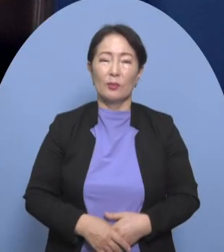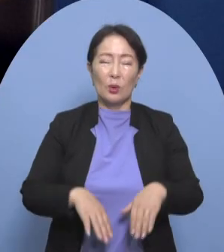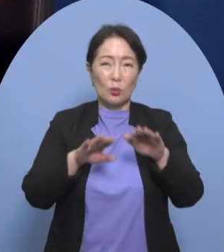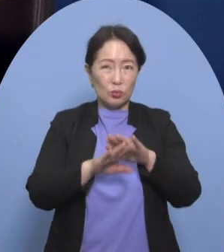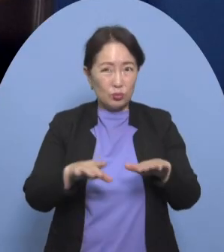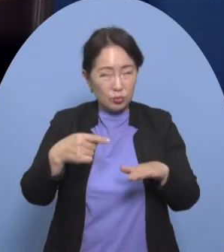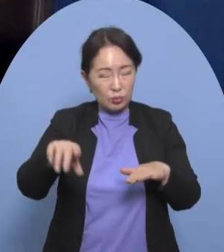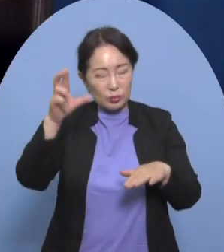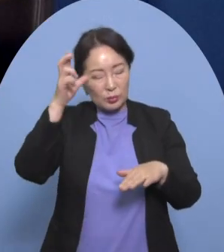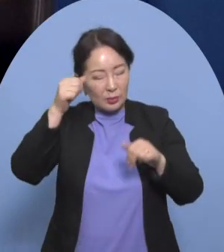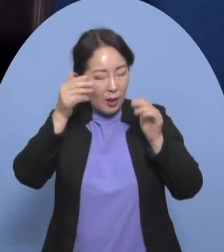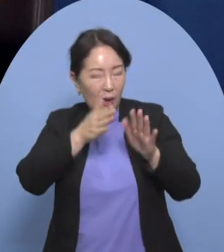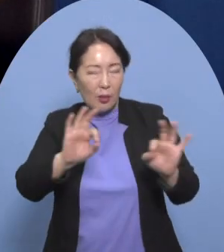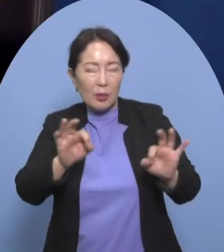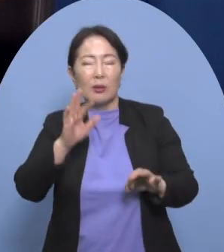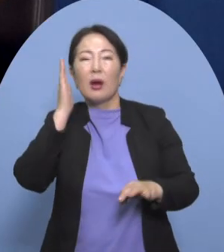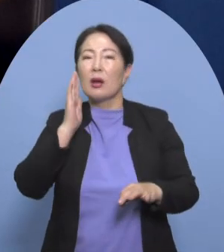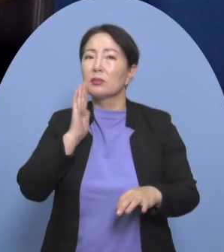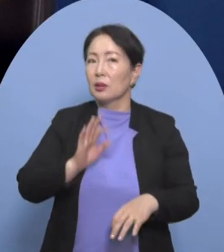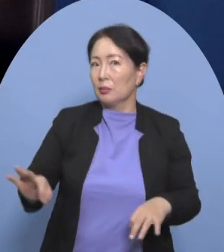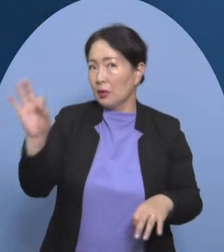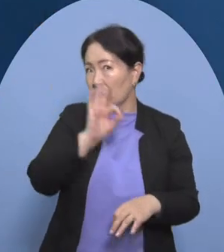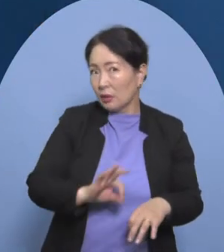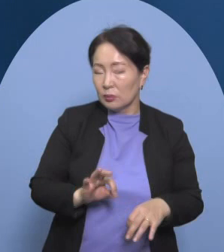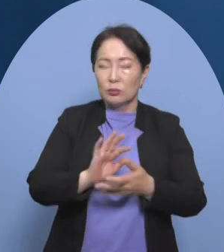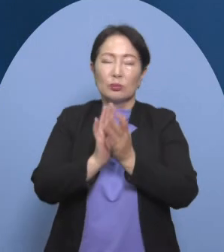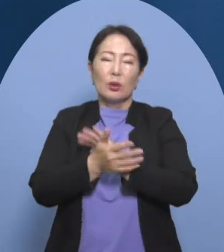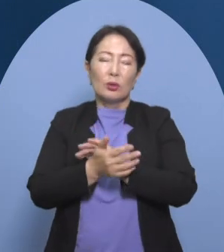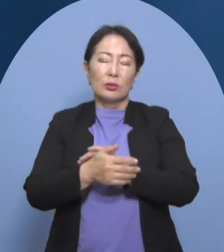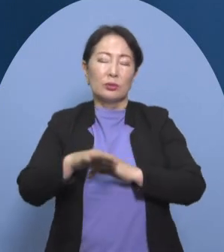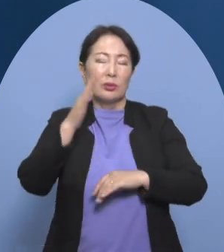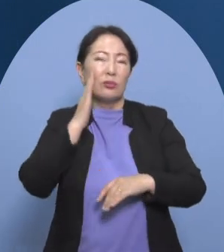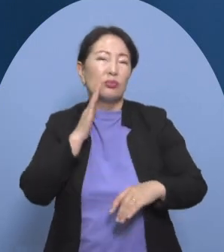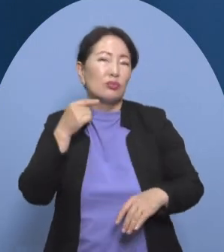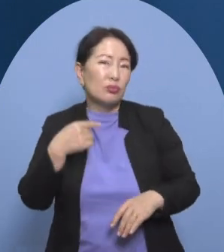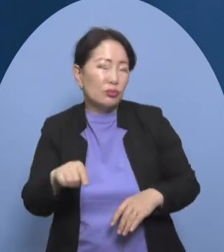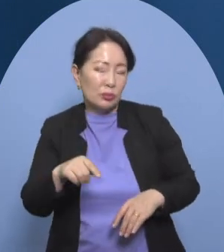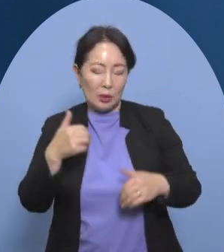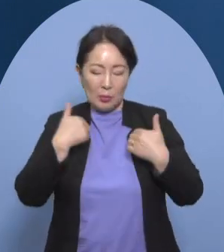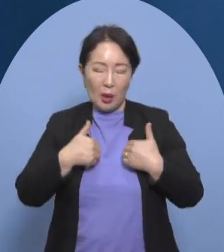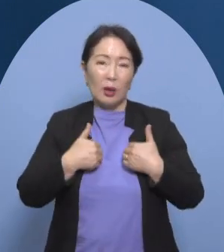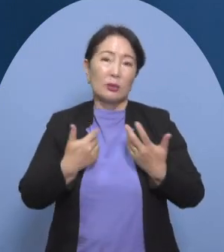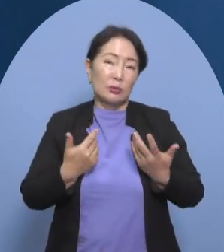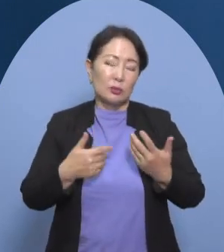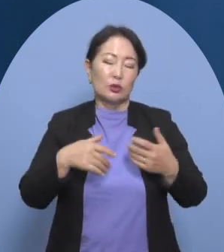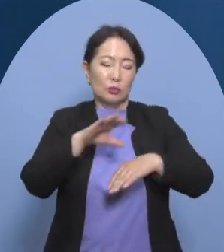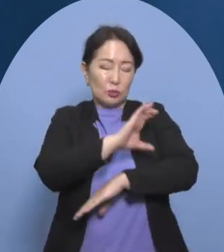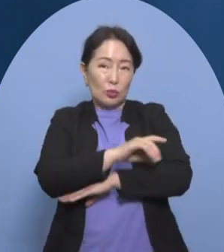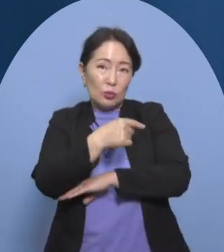За хүүхдийн боловсролд анхаардаггүй эцэг эхчүүд гэж байдаггүй. За гэвч ихэнх эцэг эхчүүд за багш болон за